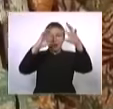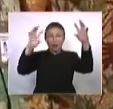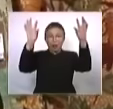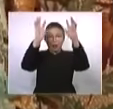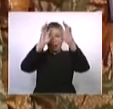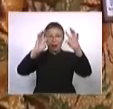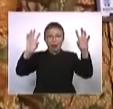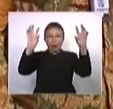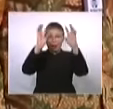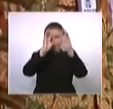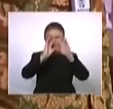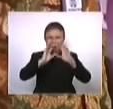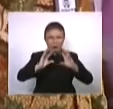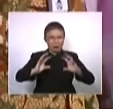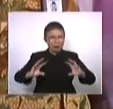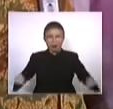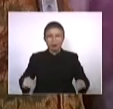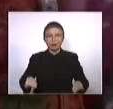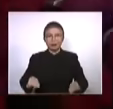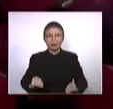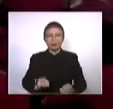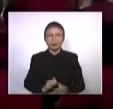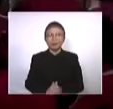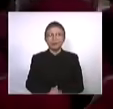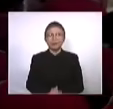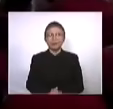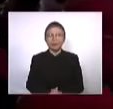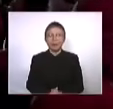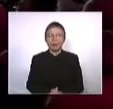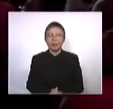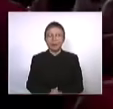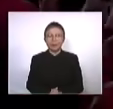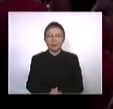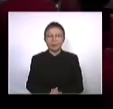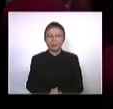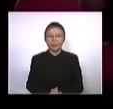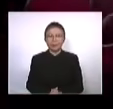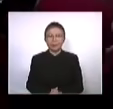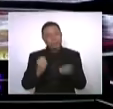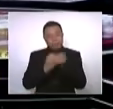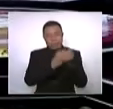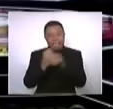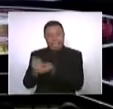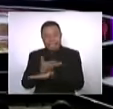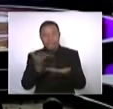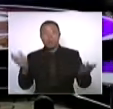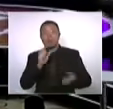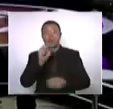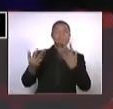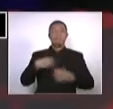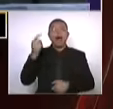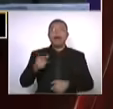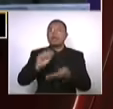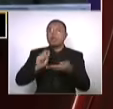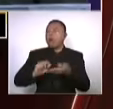mungkin agak dirugikan tapi dia bilang enggak apa-apalah saya perlu bertanya dulu gitu loh harusnya ya Apakah nanti ke depan